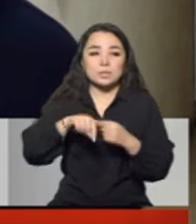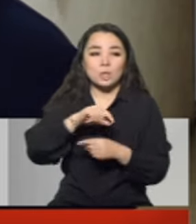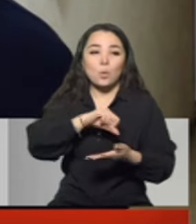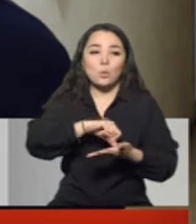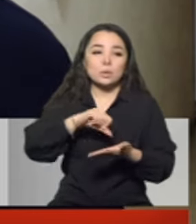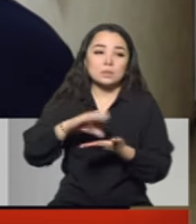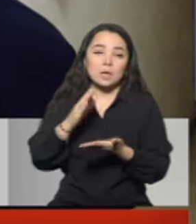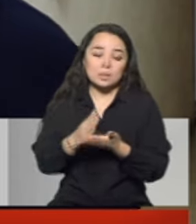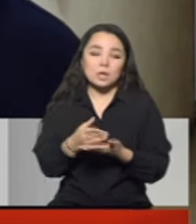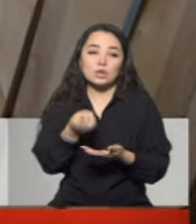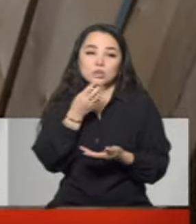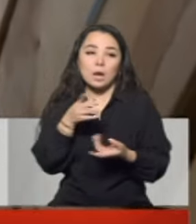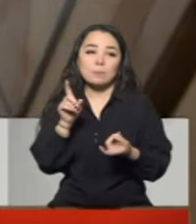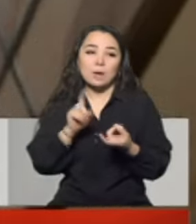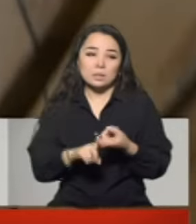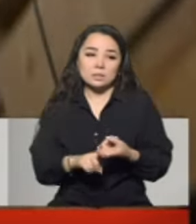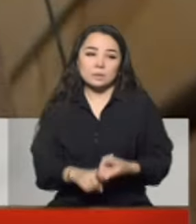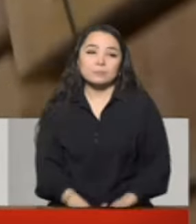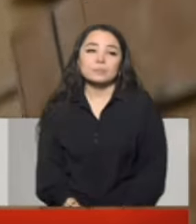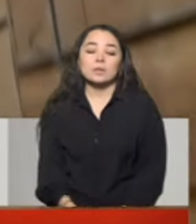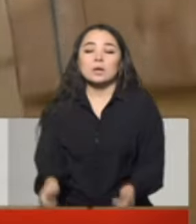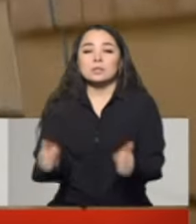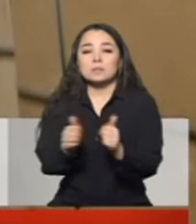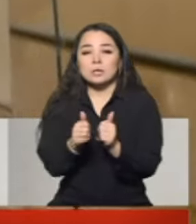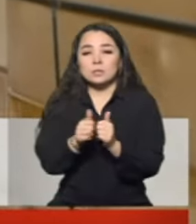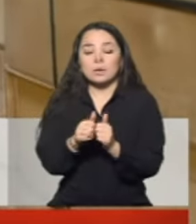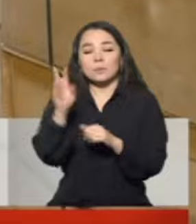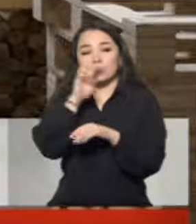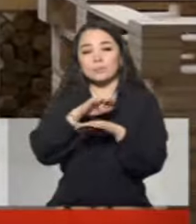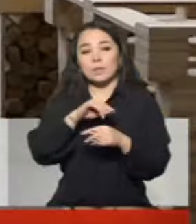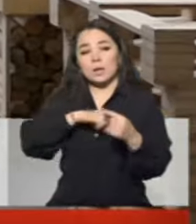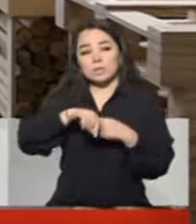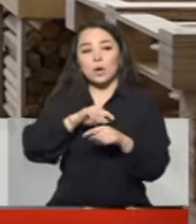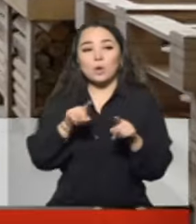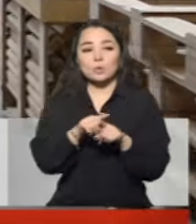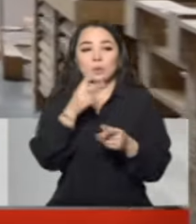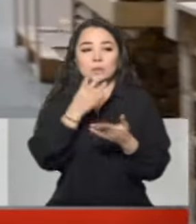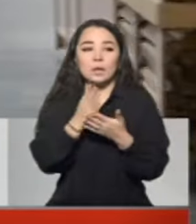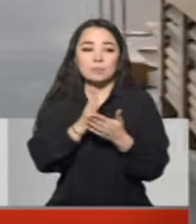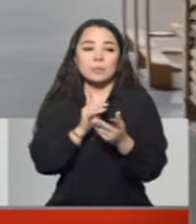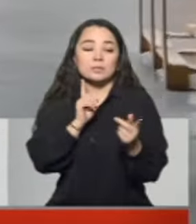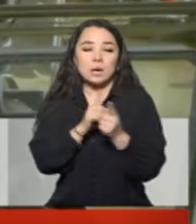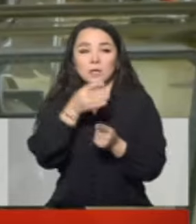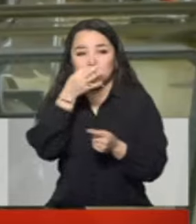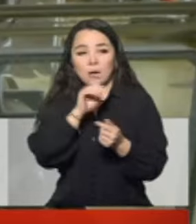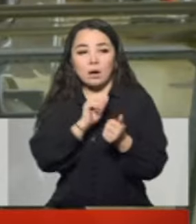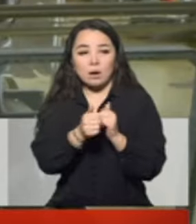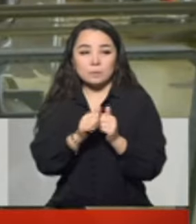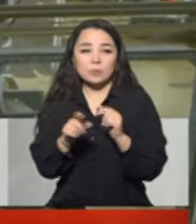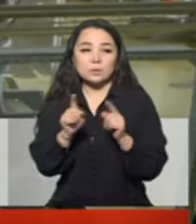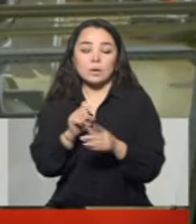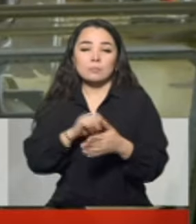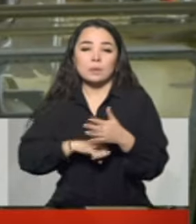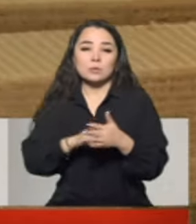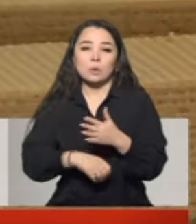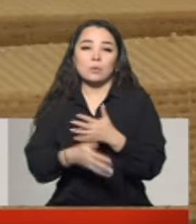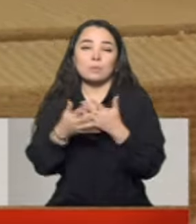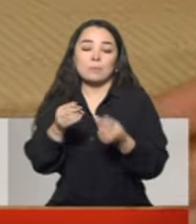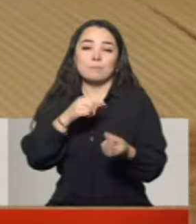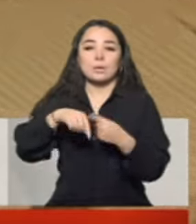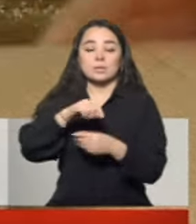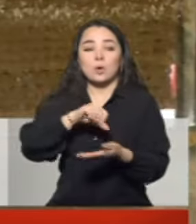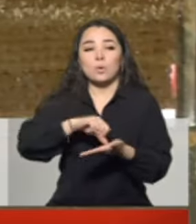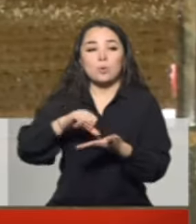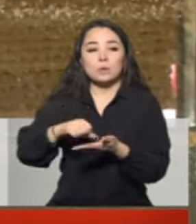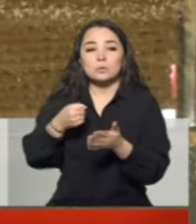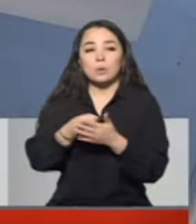өкілдері тығыз байланысты. Көрші ел кәсіпкерлерінің ынтымақтастығына көзбе көз кездесіп, тәжірибе алмасу шараларының септігі мол. Бизнес өкілдері